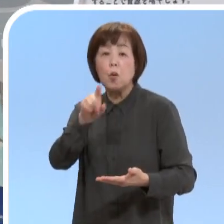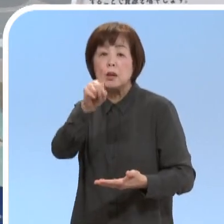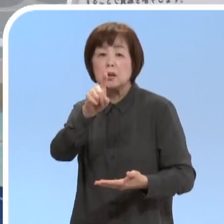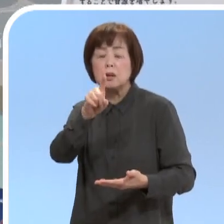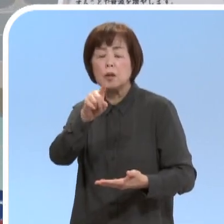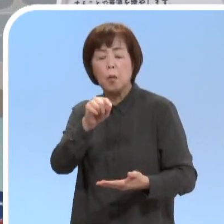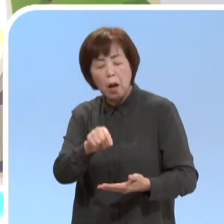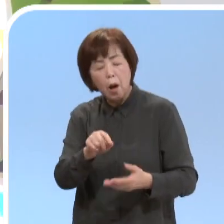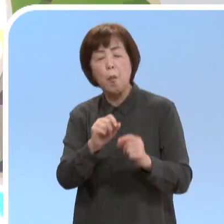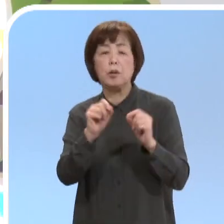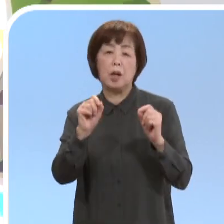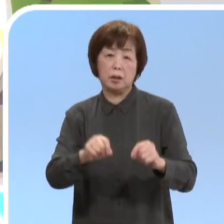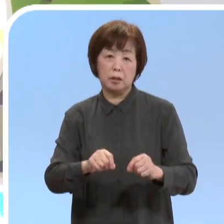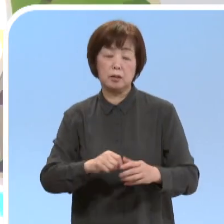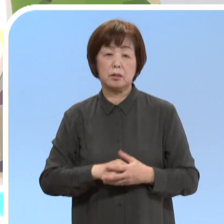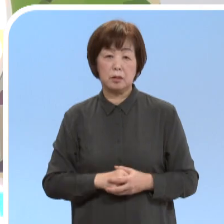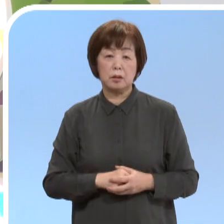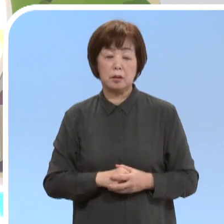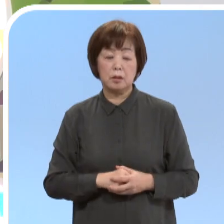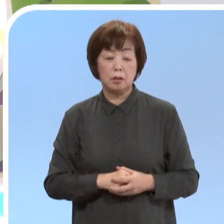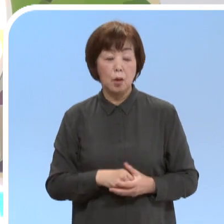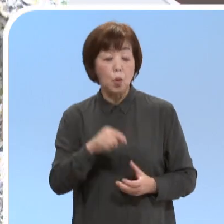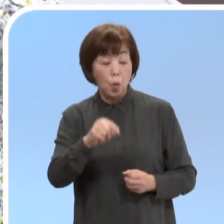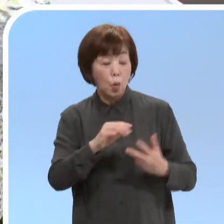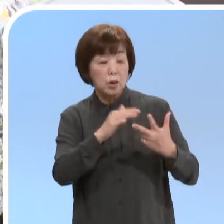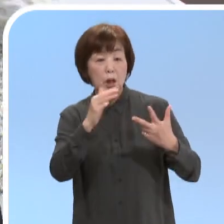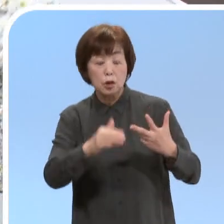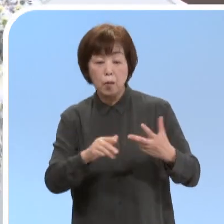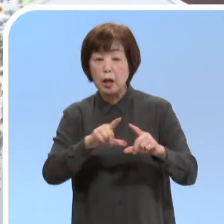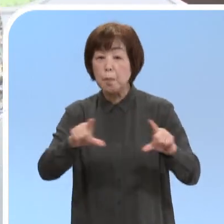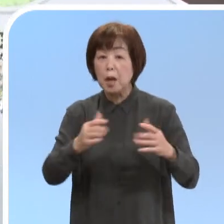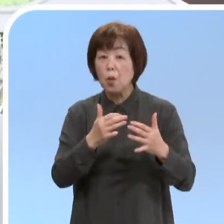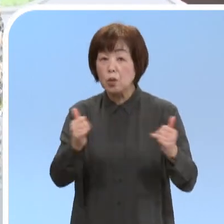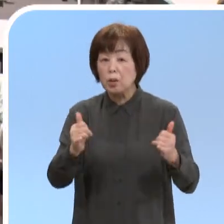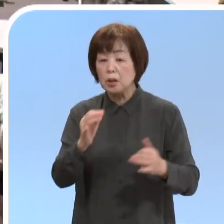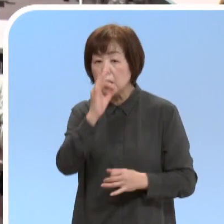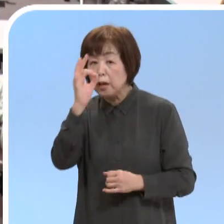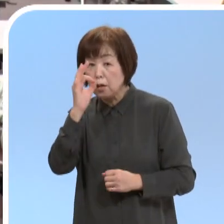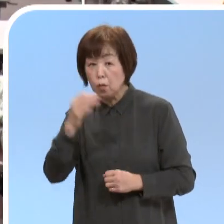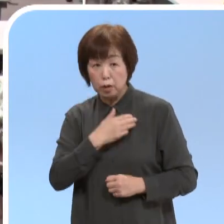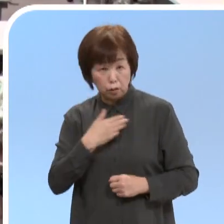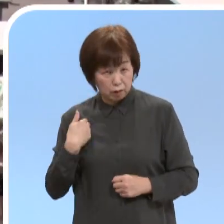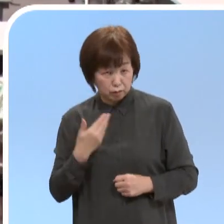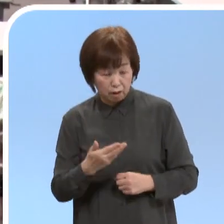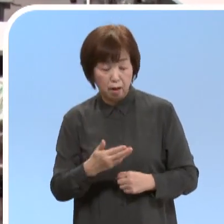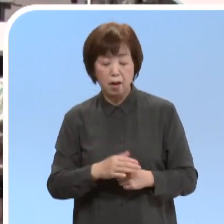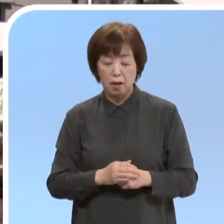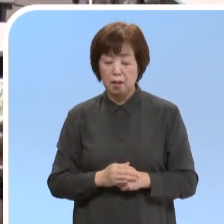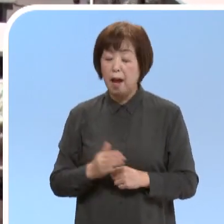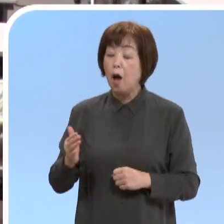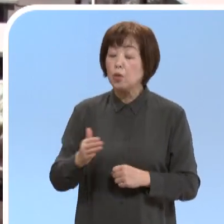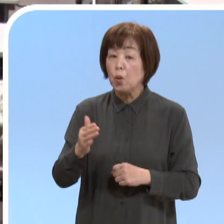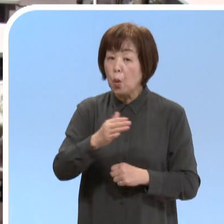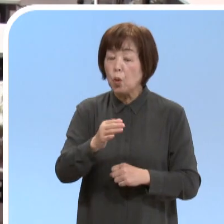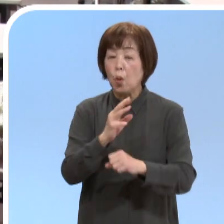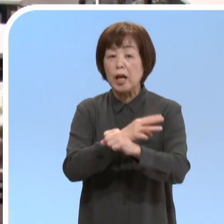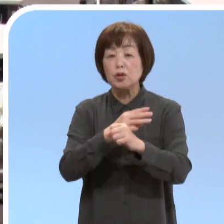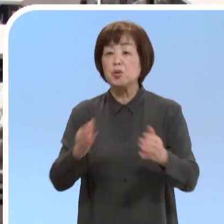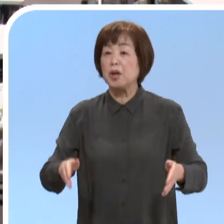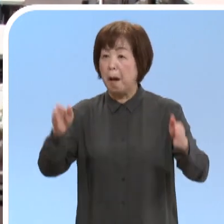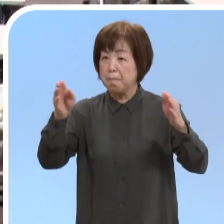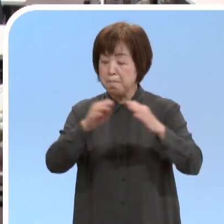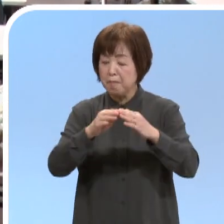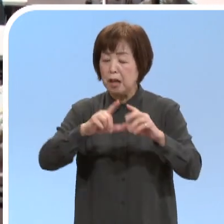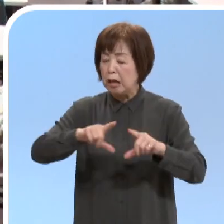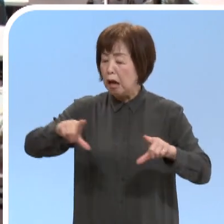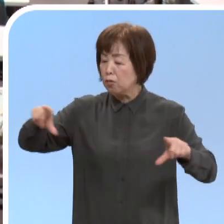問題これがございますここは一般の方って見学ってできるんですか用研修館はいこれまあの全国でもですね